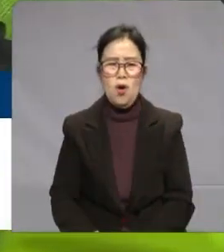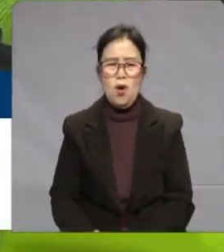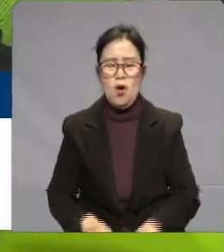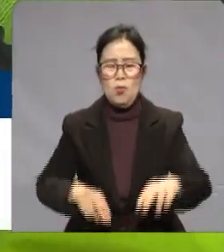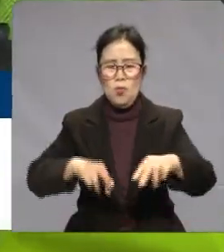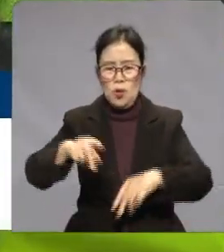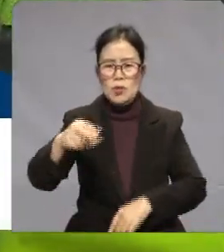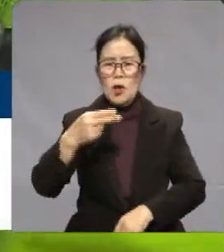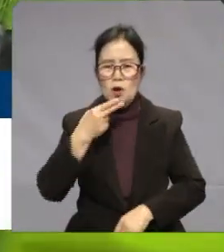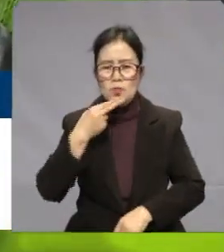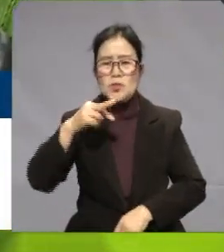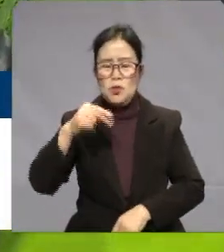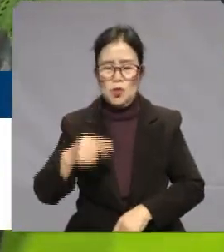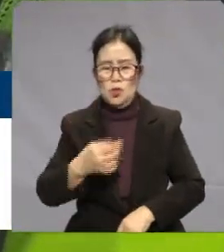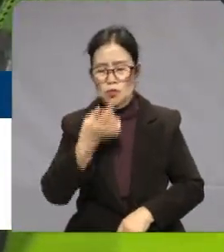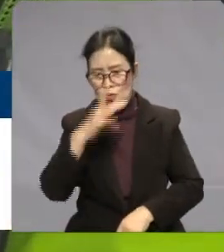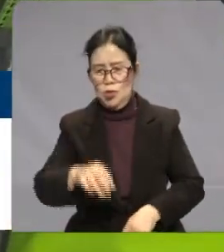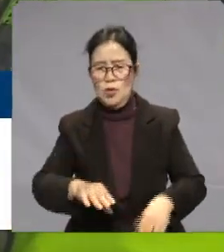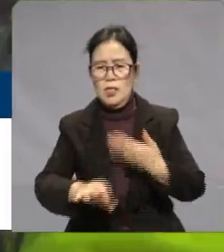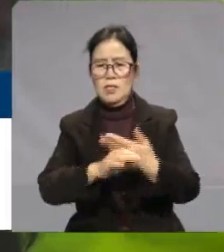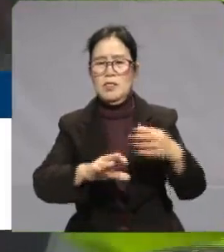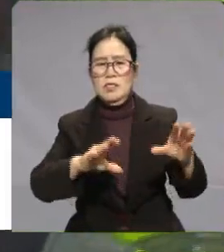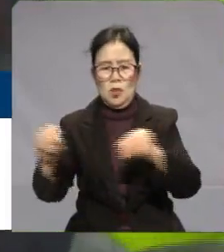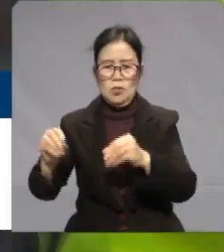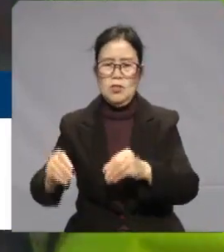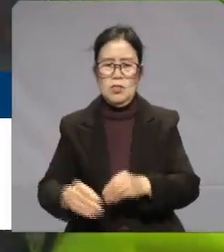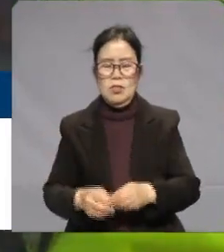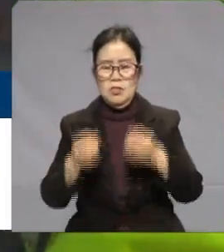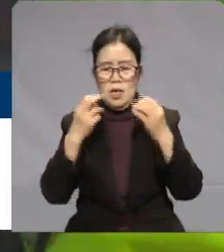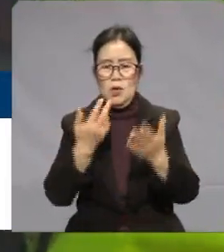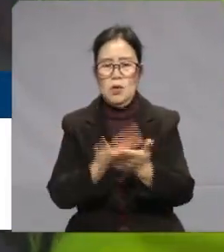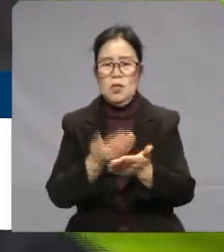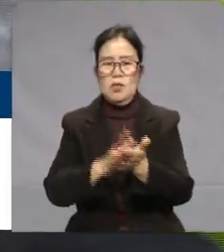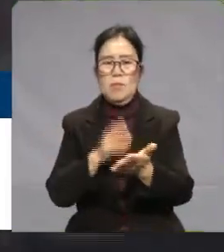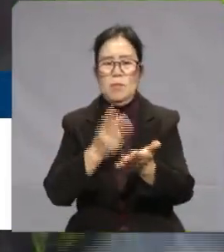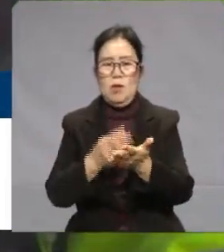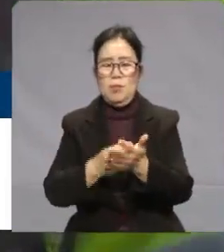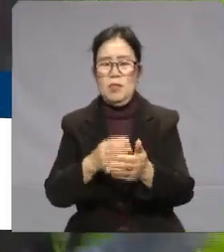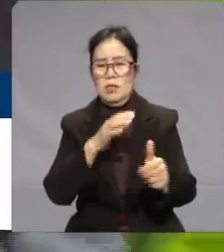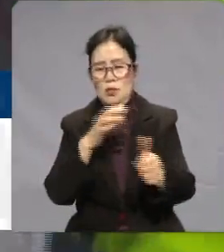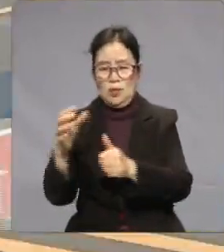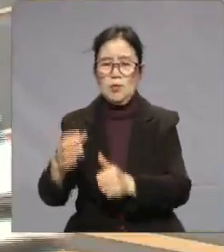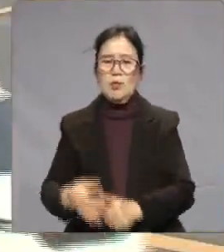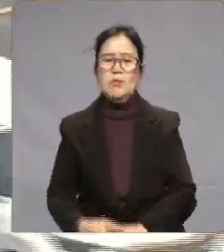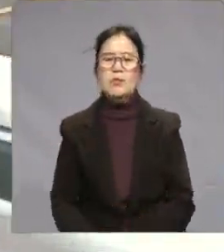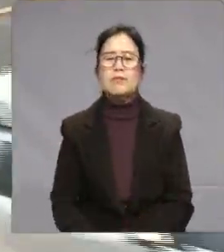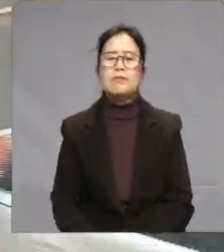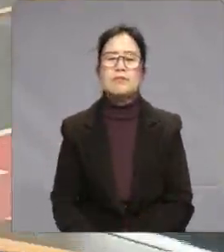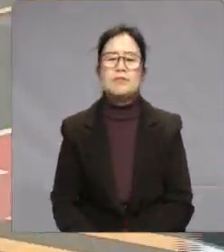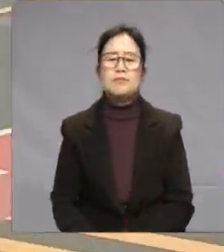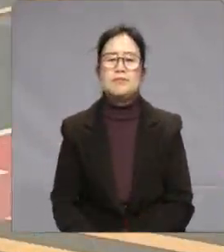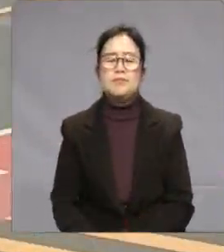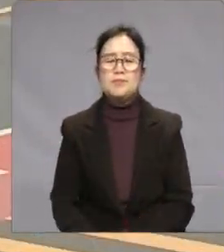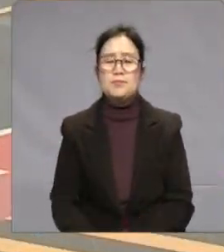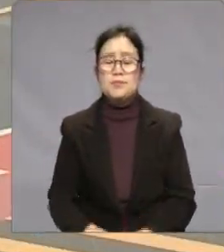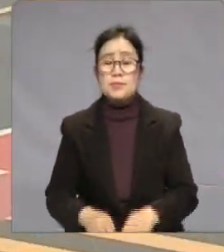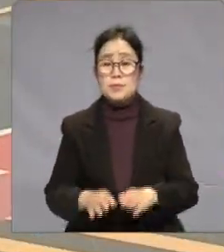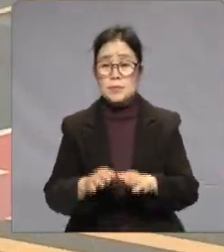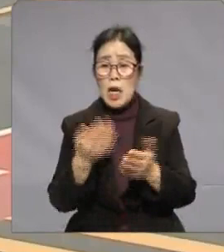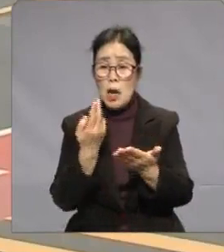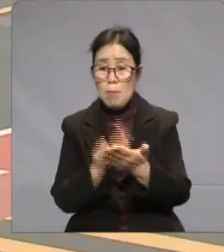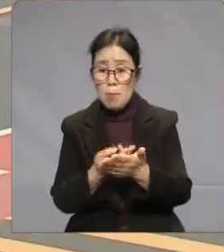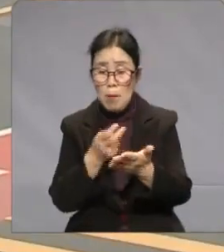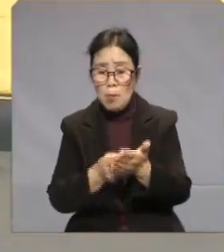보행자가 없을 시에도 무조건 일시정지를 하셔야 돼요. 네네. 그게 새로 개정된 법이 그렇게 돼서 적용이 되는 거거든요. 네네. 개정 도로교통법에